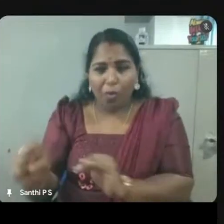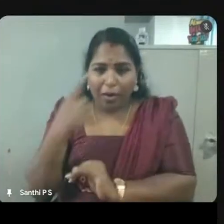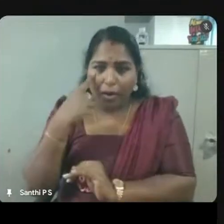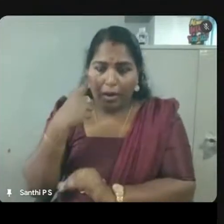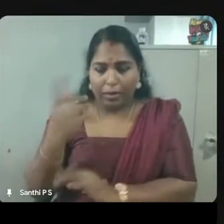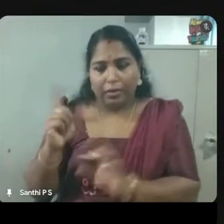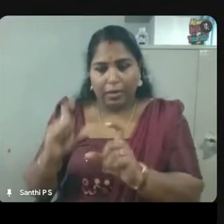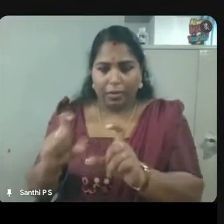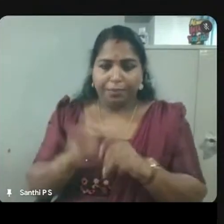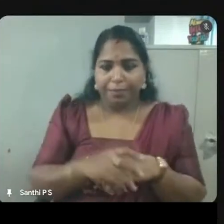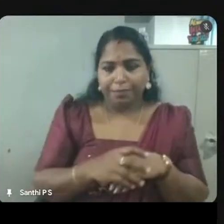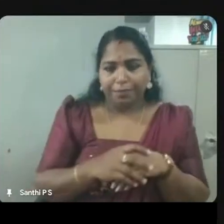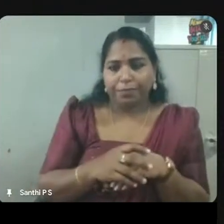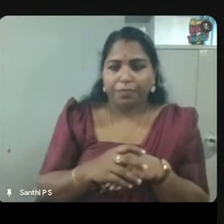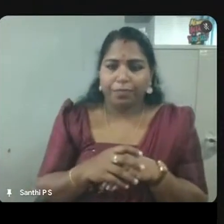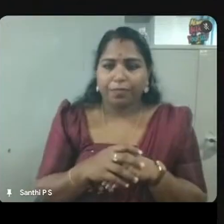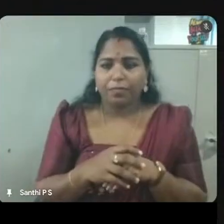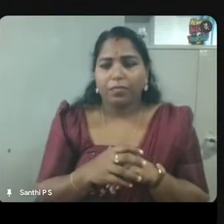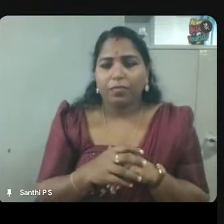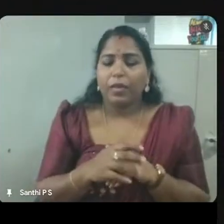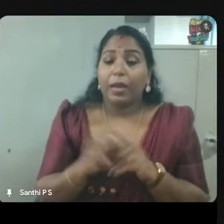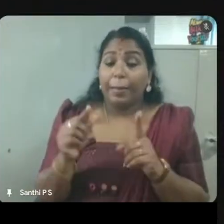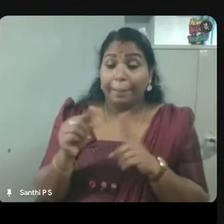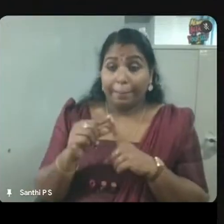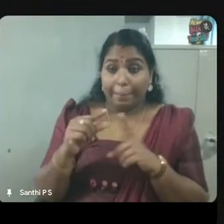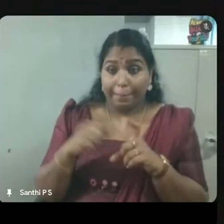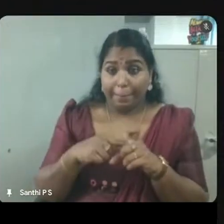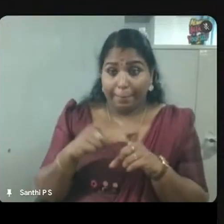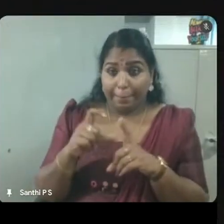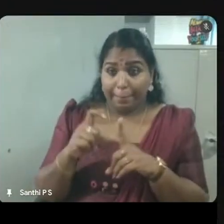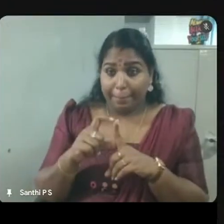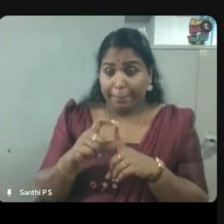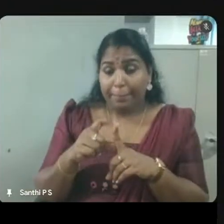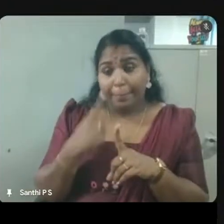പീഡിയാട്രിക് മെഡിസിൻ അല്ല, പീഡിയാട്രിക് ഒഫ്തൽമോളജി ട്രീറ്റ് ചെയ്യുന്നവരാണ്.